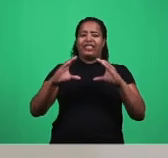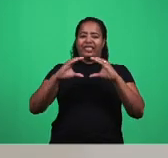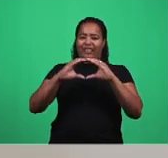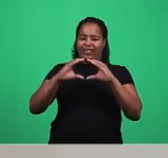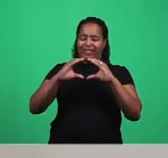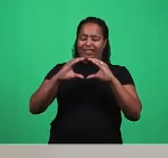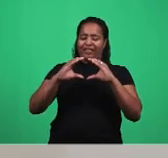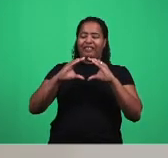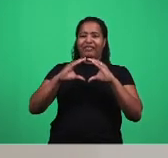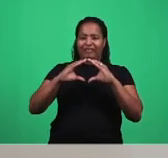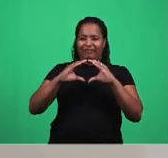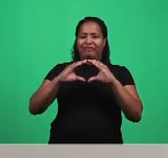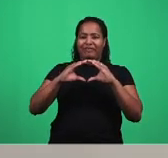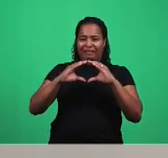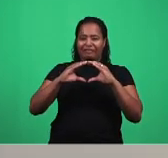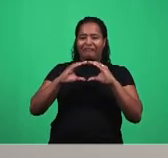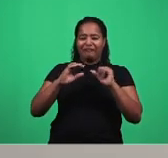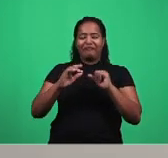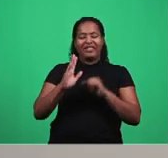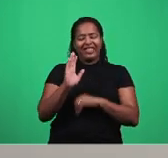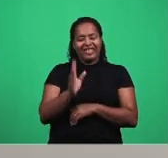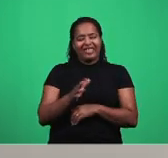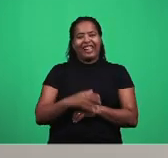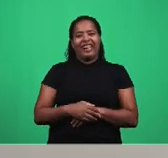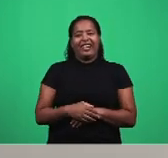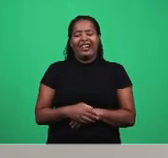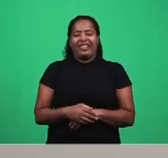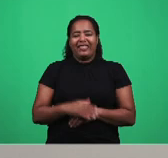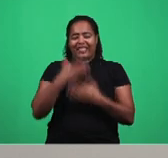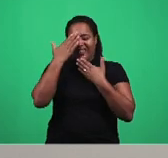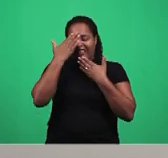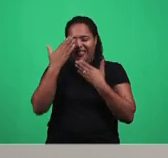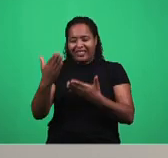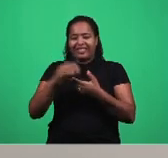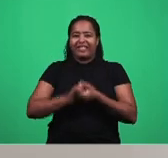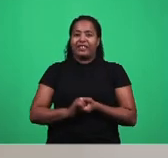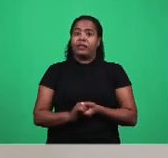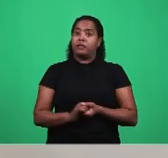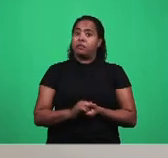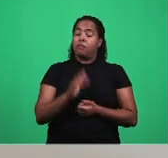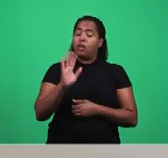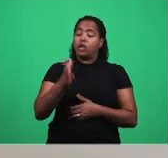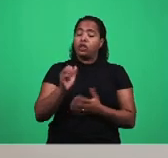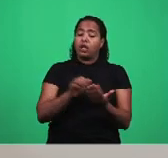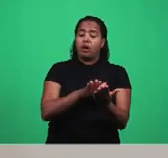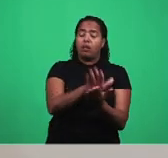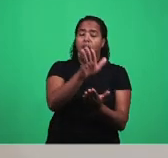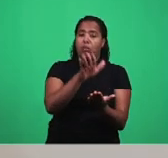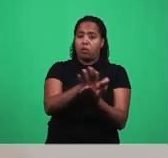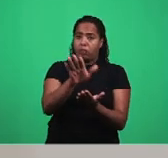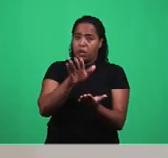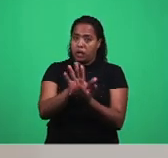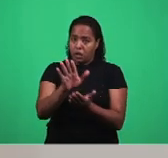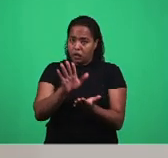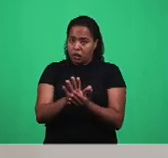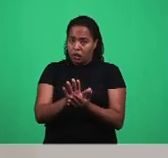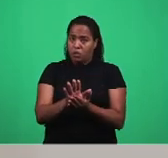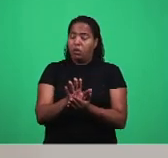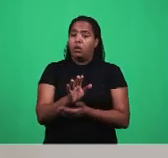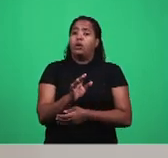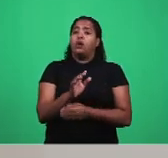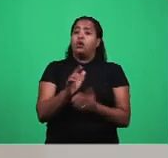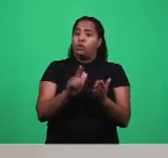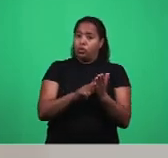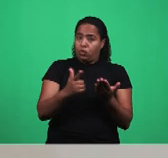commentaires des journaux de grande circulation ici au Brésil, à Folha de São Paulo, par exemple. Mais voyez,